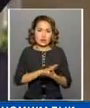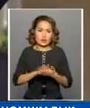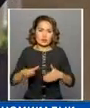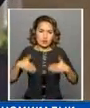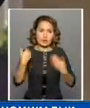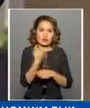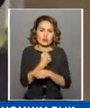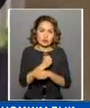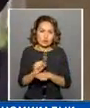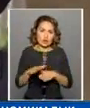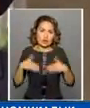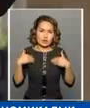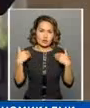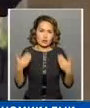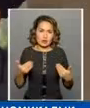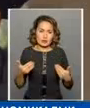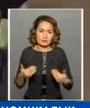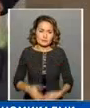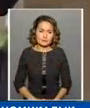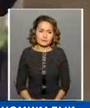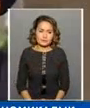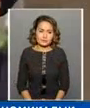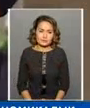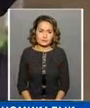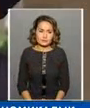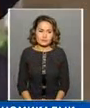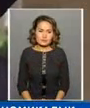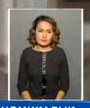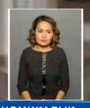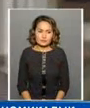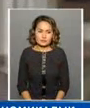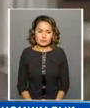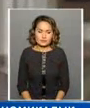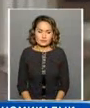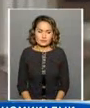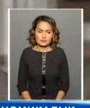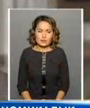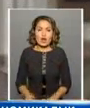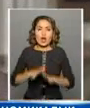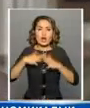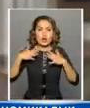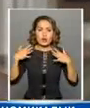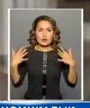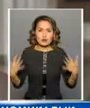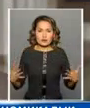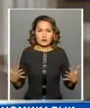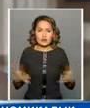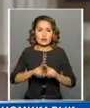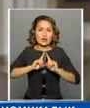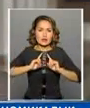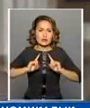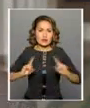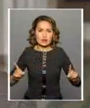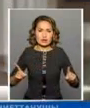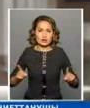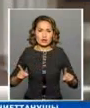жаңы жетішкендері хабар арқылы бүтінде дүниеге тарқап тұрсын. Үлкен сол ерекше мағынасы